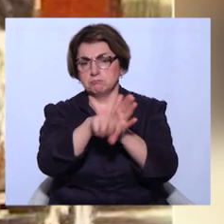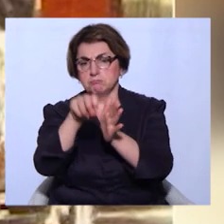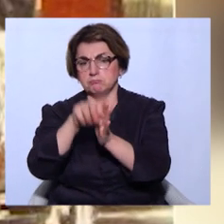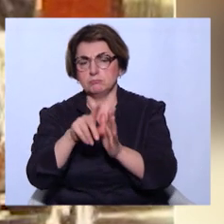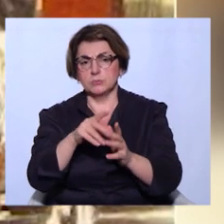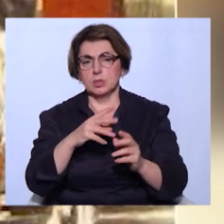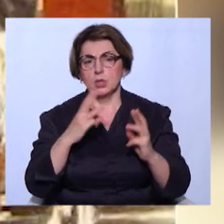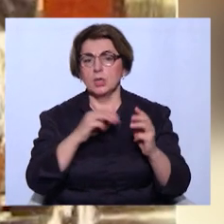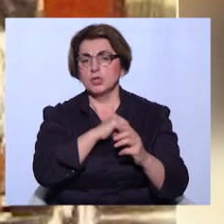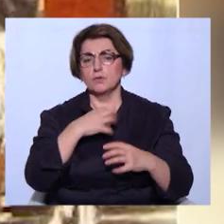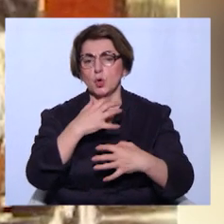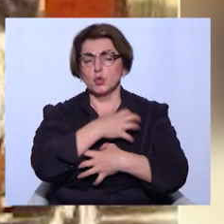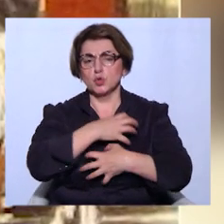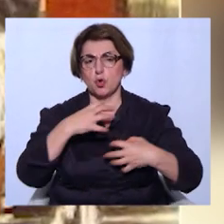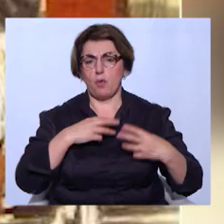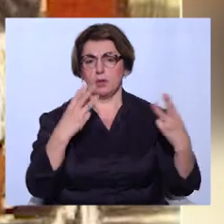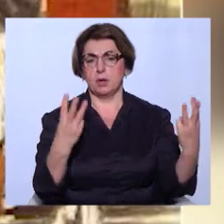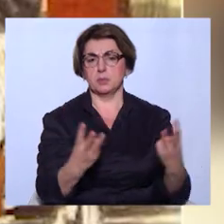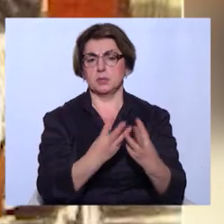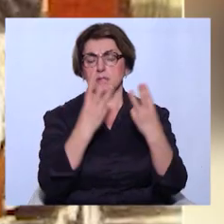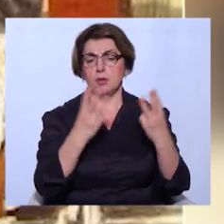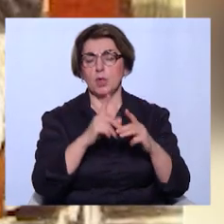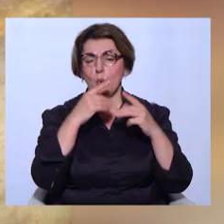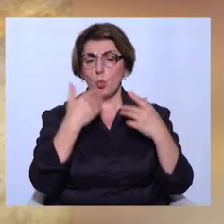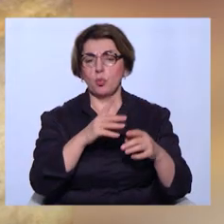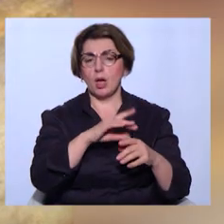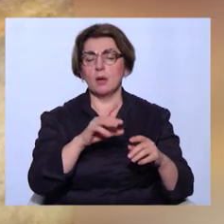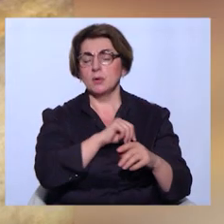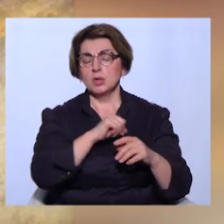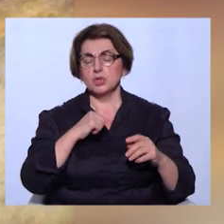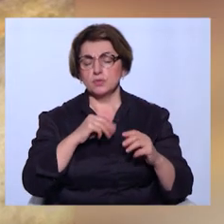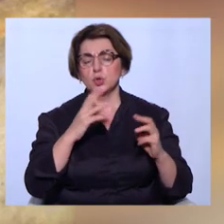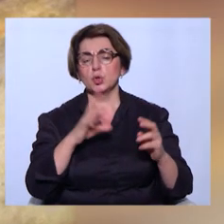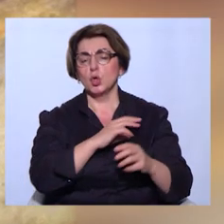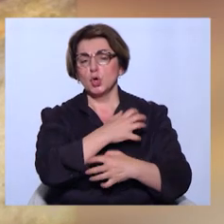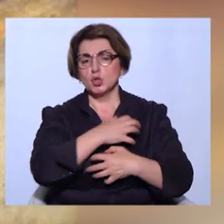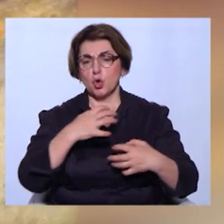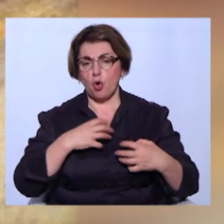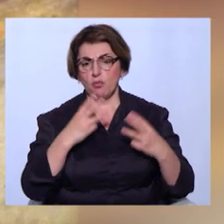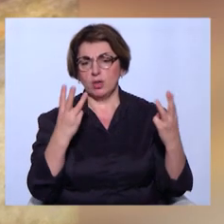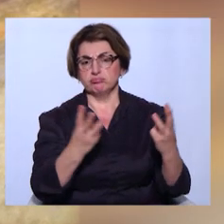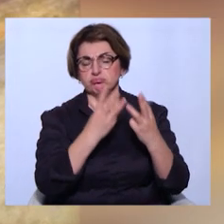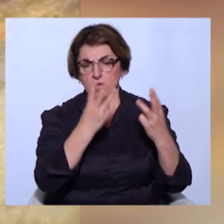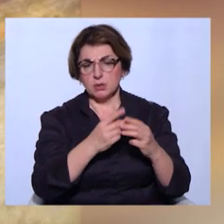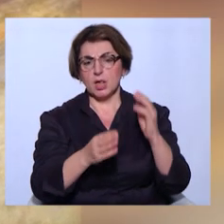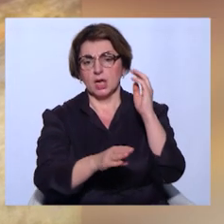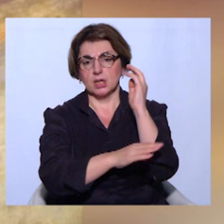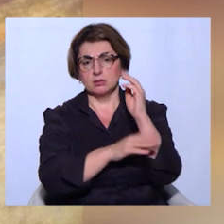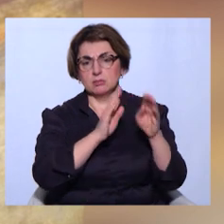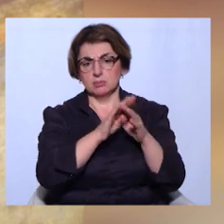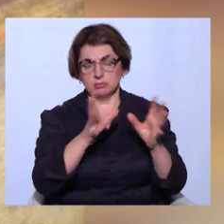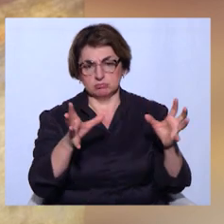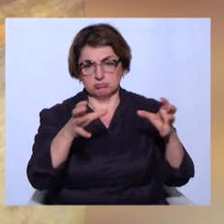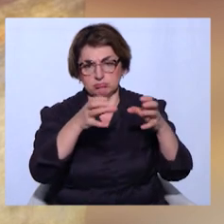წვავდნენ ცხოველებს და ცხოველების ცხიმი და ხის ნაცარი ერეოდა ერთმანეთს, წვიმის შედეგად ჩადიოდა მდინარე